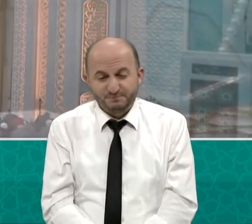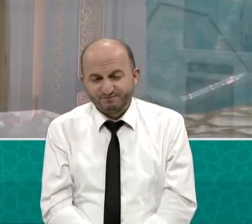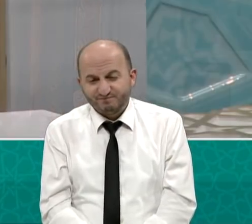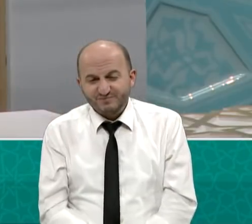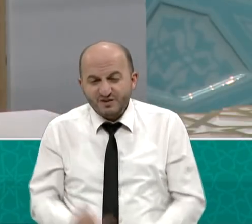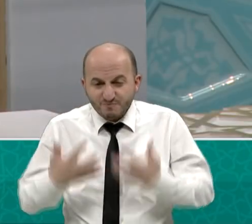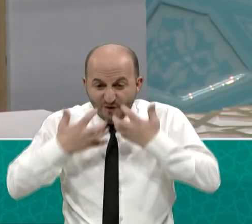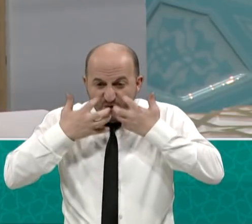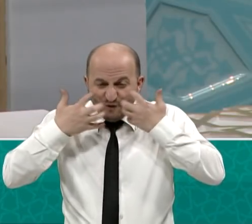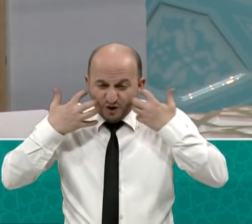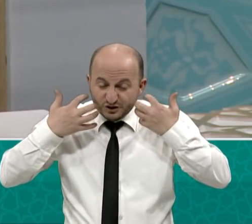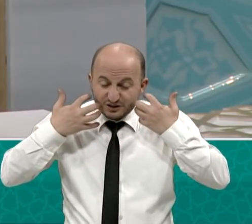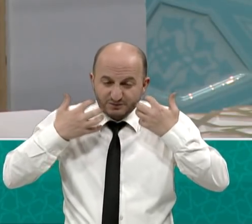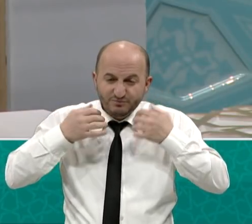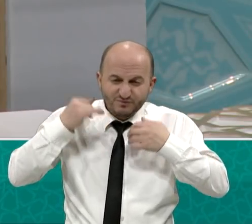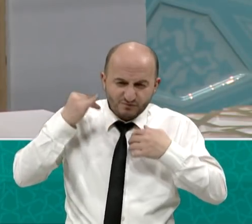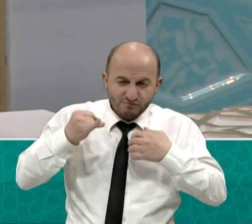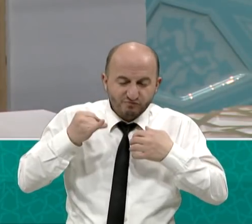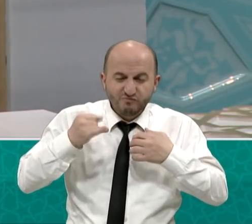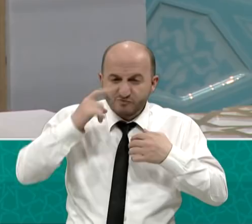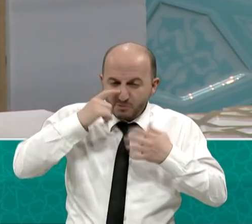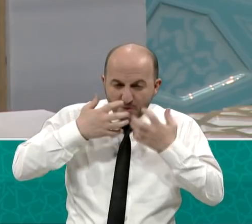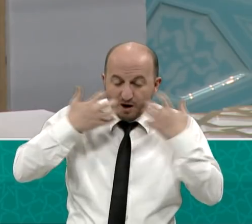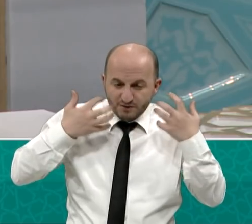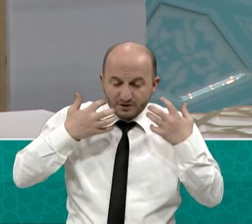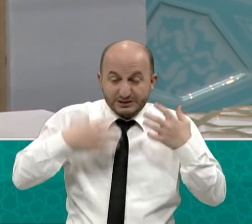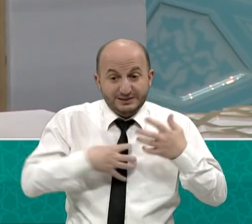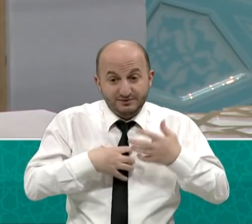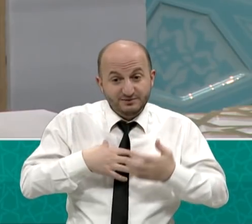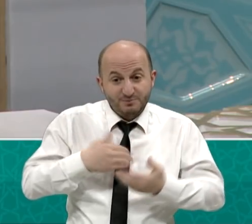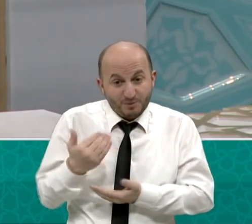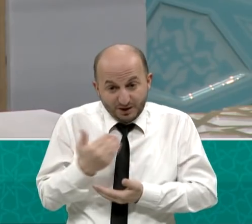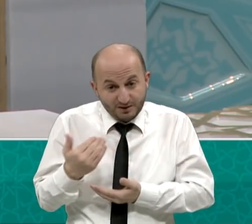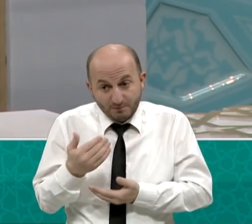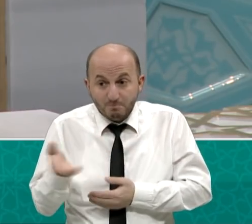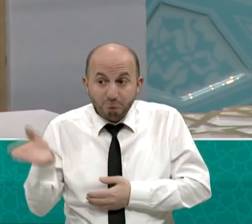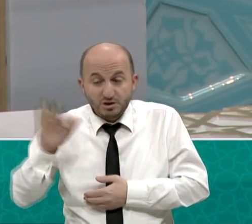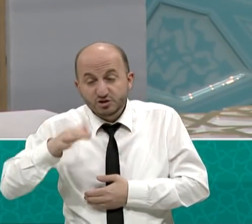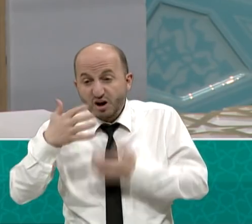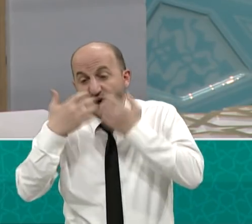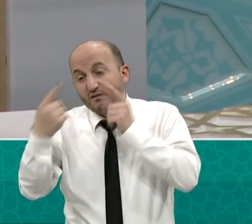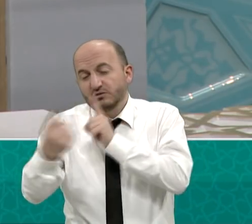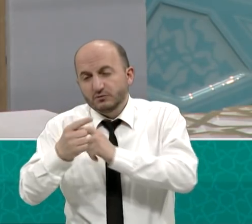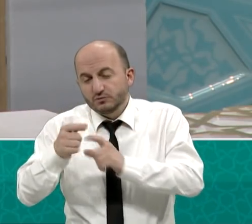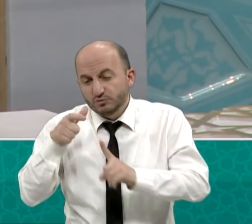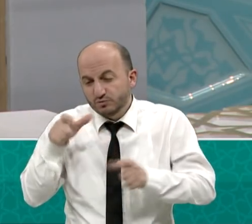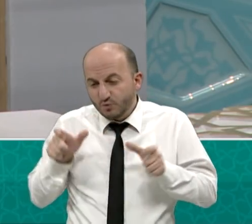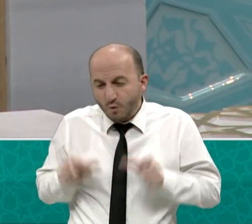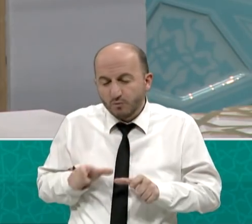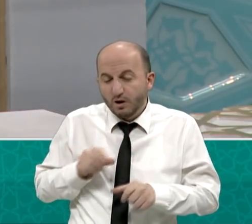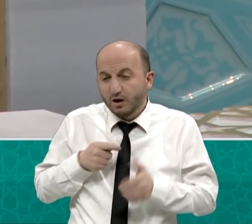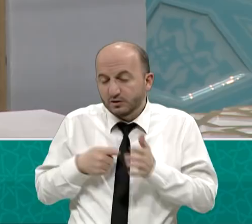bakın efendim, mesela kendi yavrularını bir başka hayvana karşı korumak adına bütün neyi